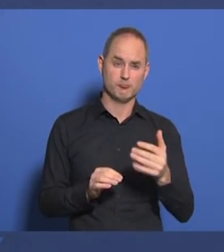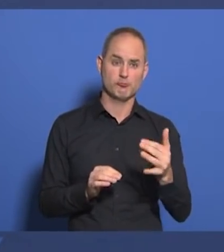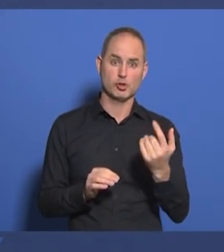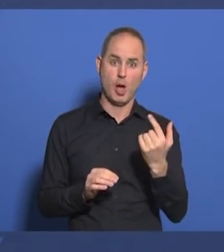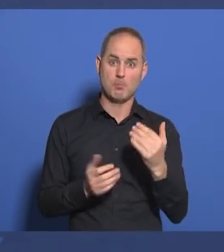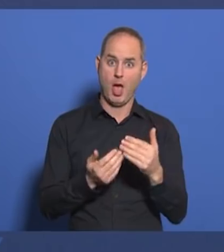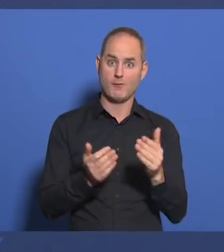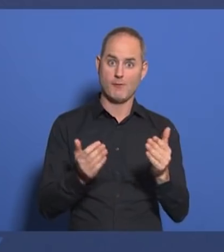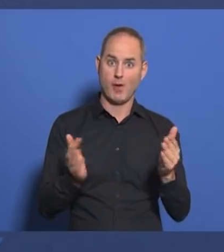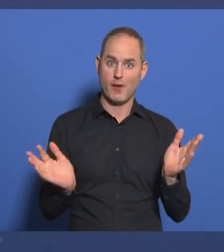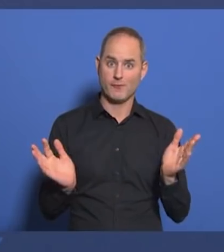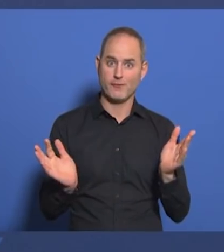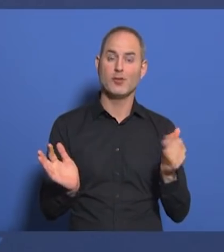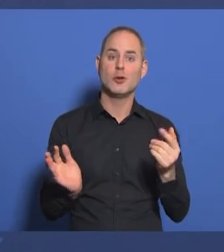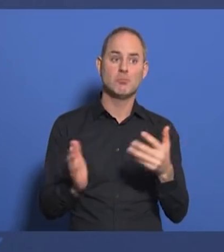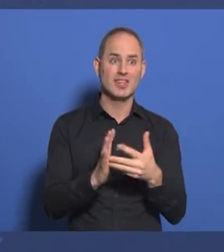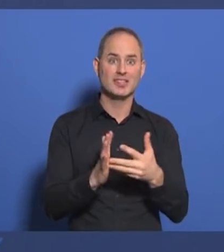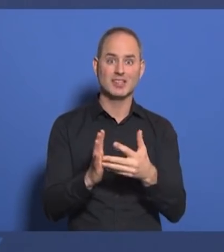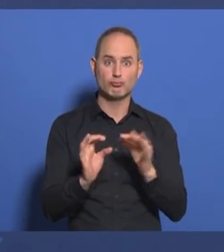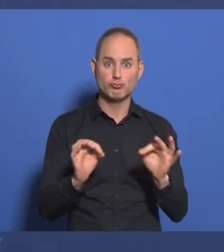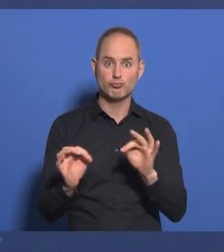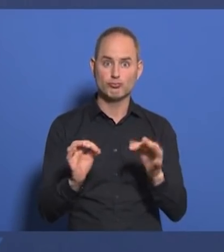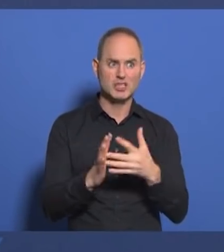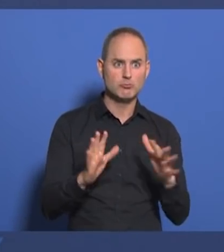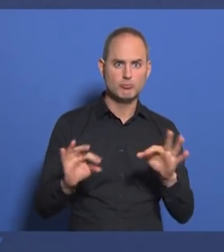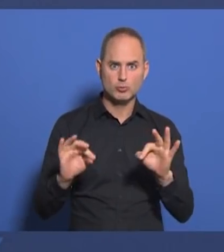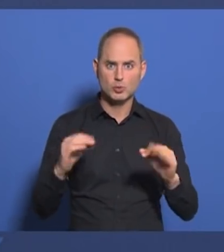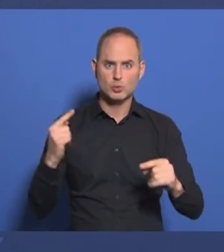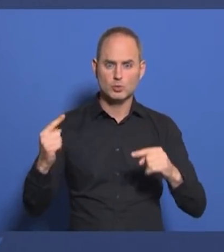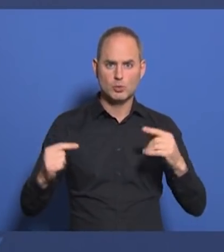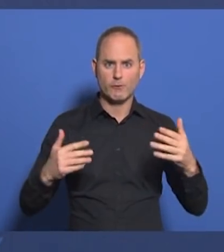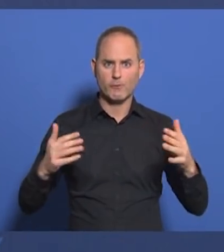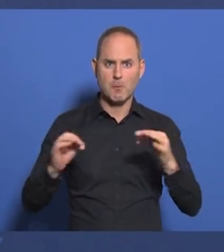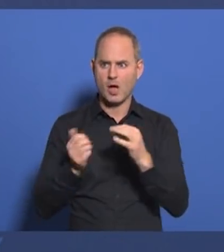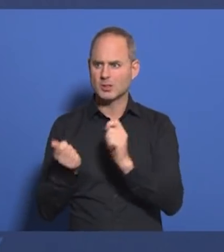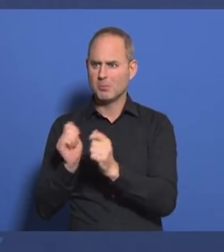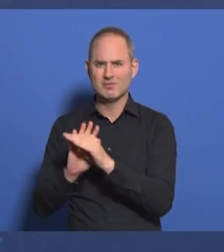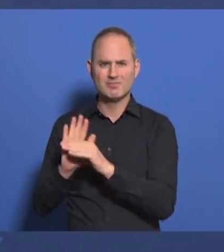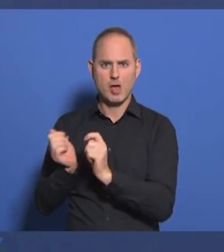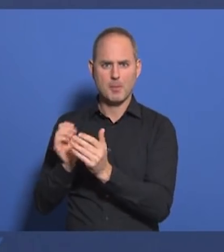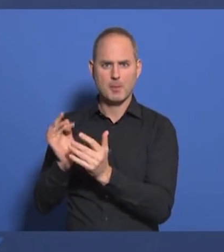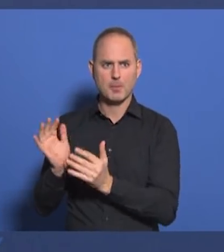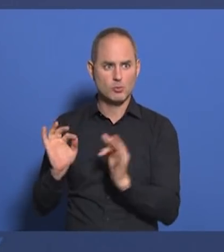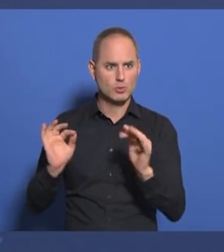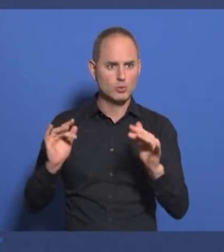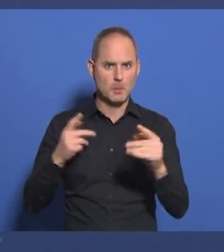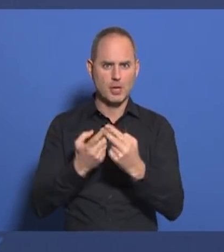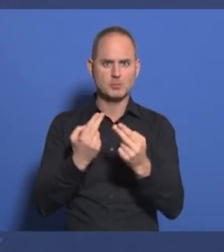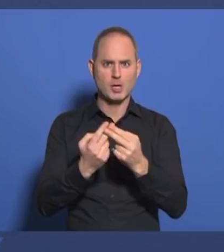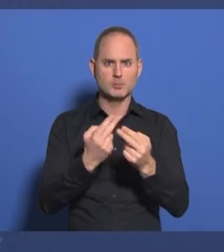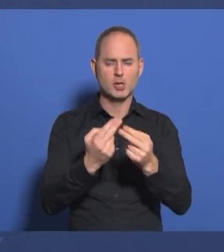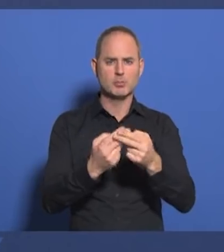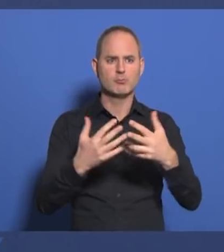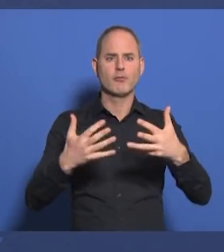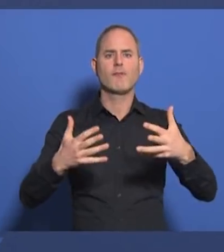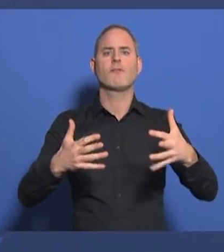Richtungen schauen kann, ob die Maßnahmenlage angemessen sind. Ein klarer Kurs ist hier wichtig. Die Öffnungen sind